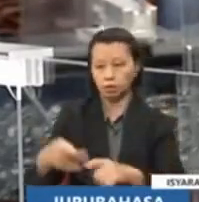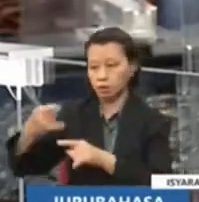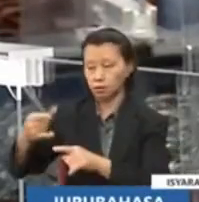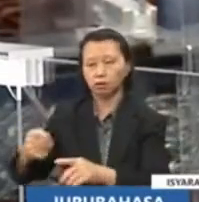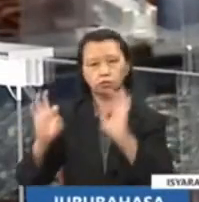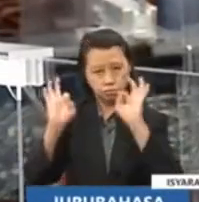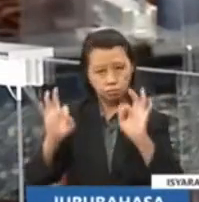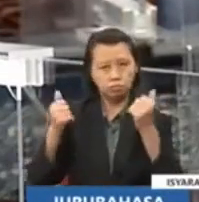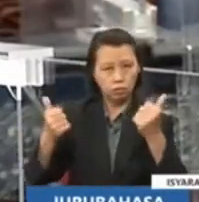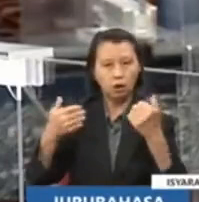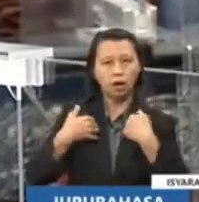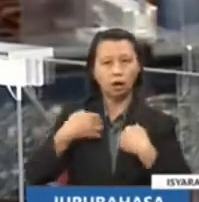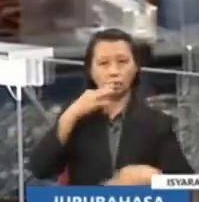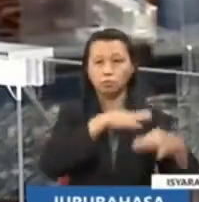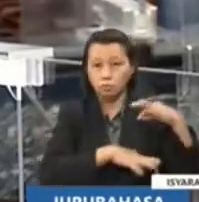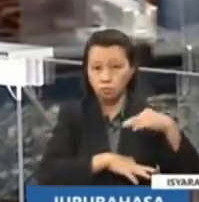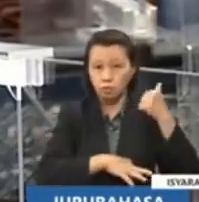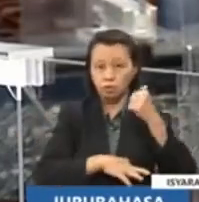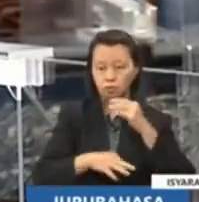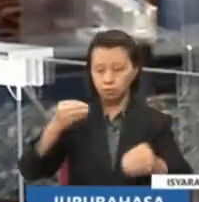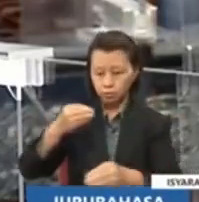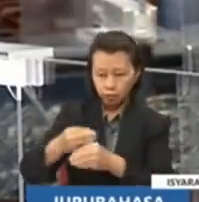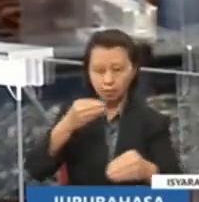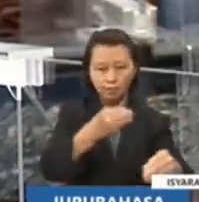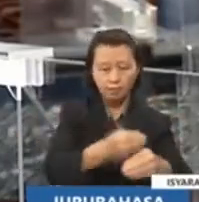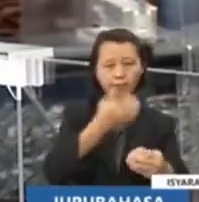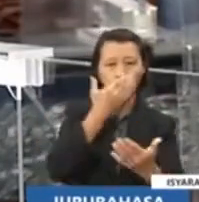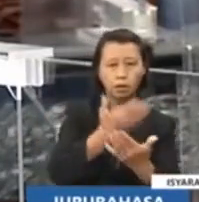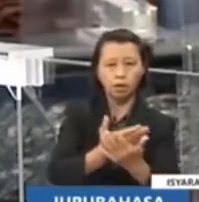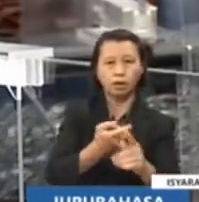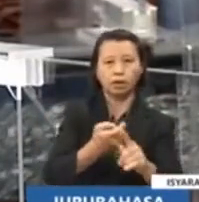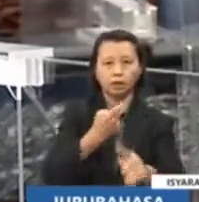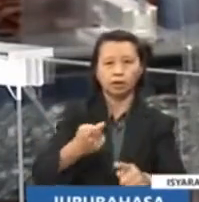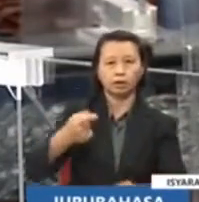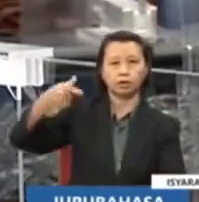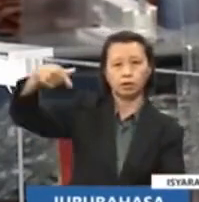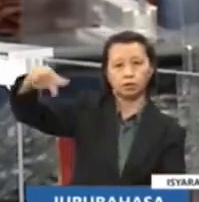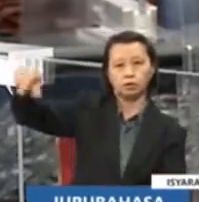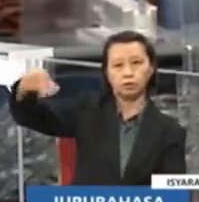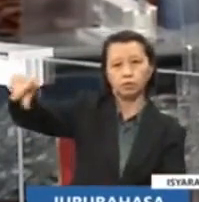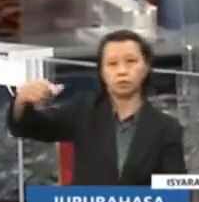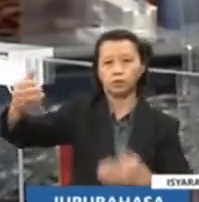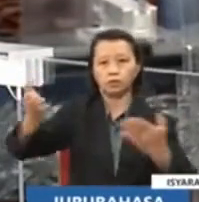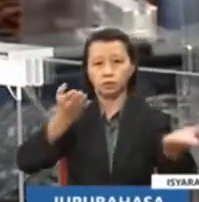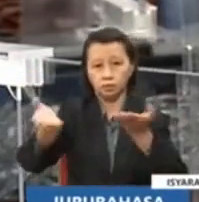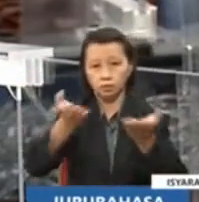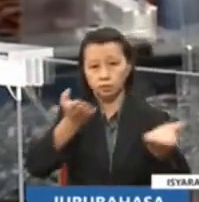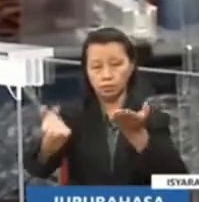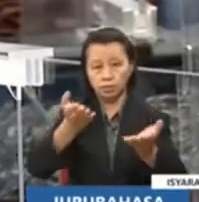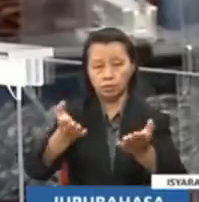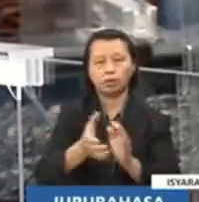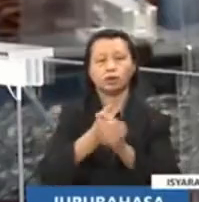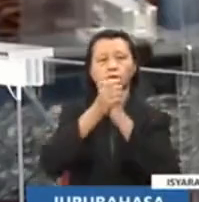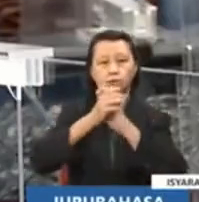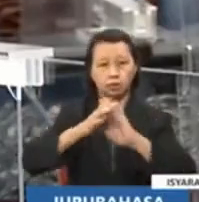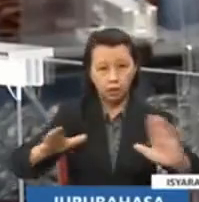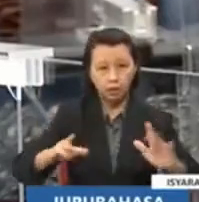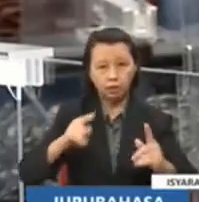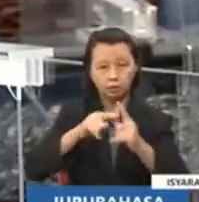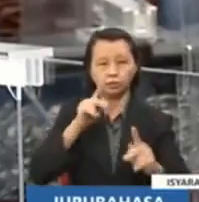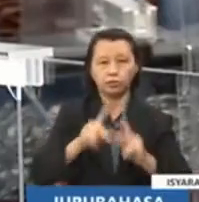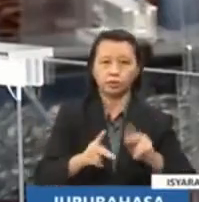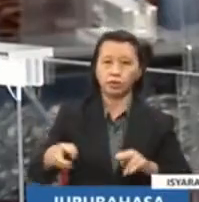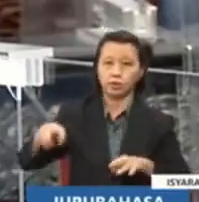potensi yang besar untuk ditambah baik dari aspek kualiti perkhidmatannya, selamat